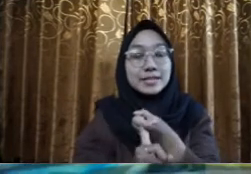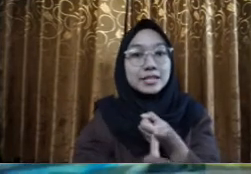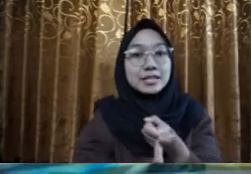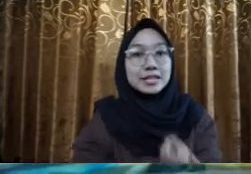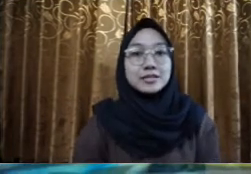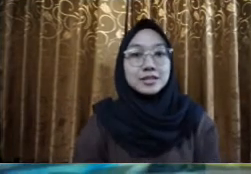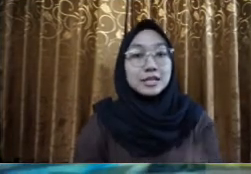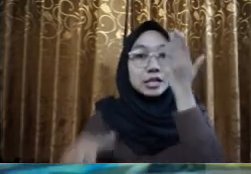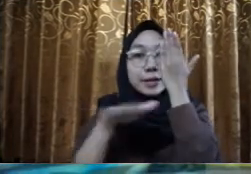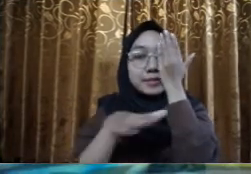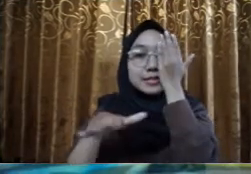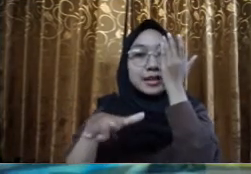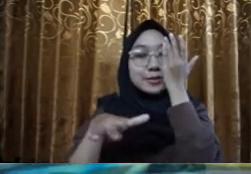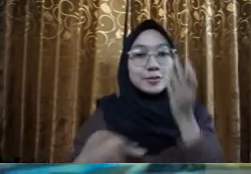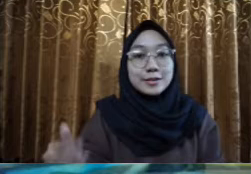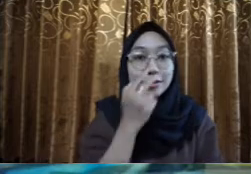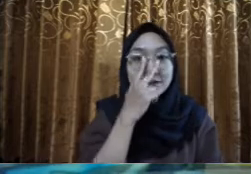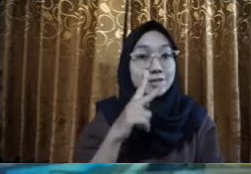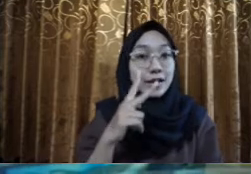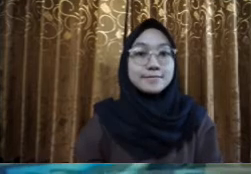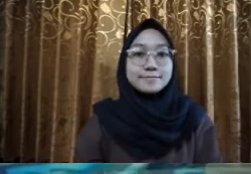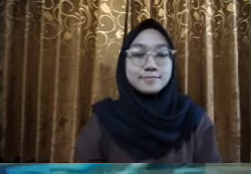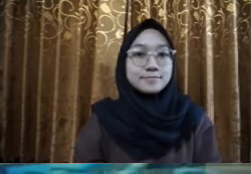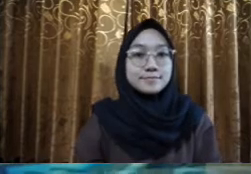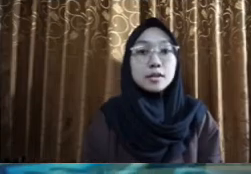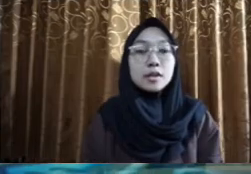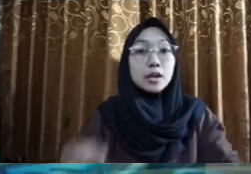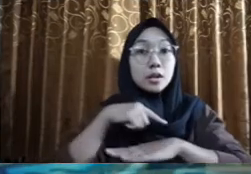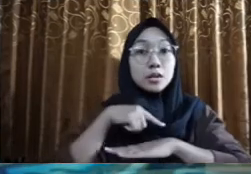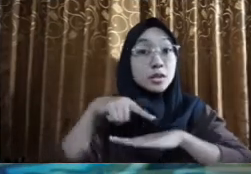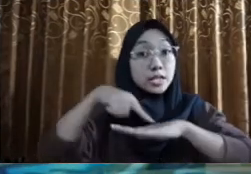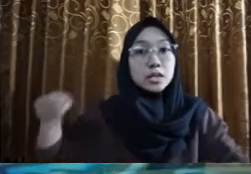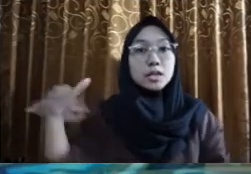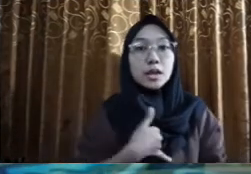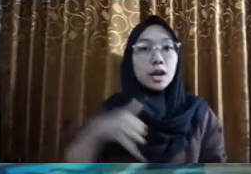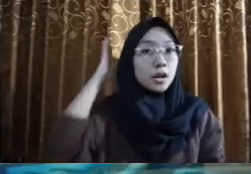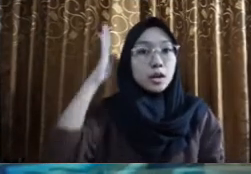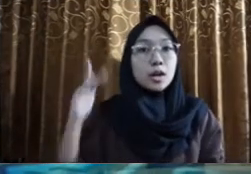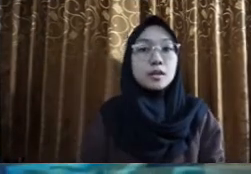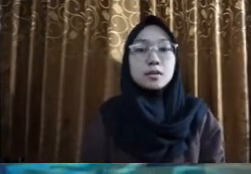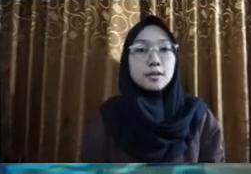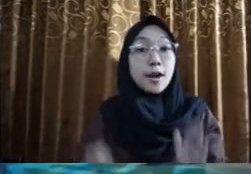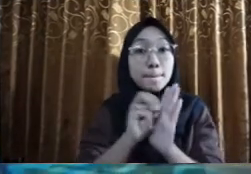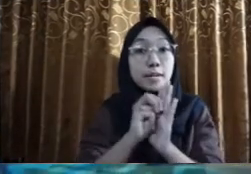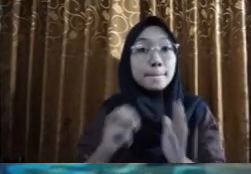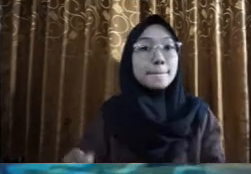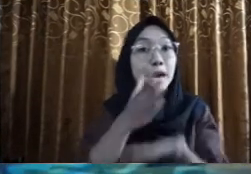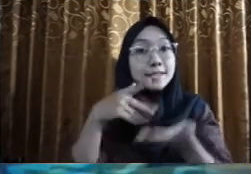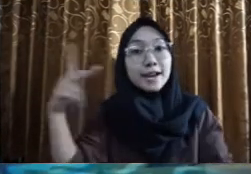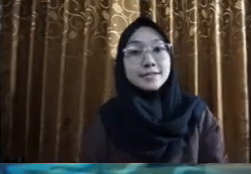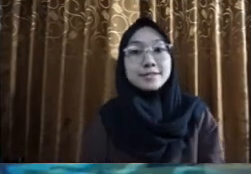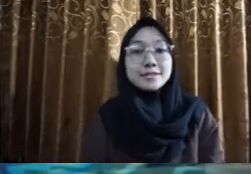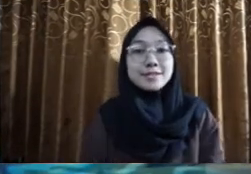teman-teman disabilitas sensorik netra. Di sini saya akan